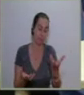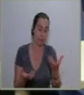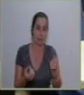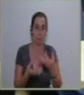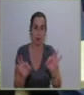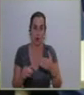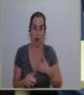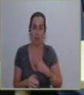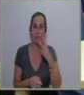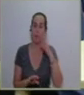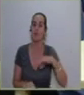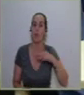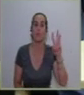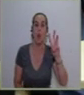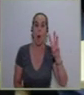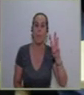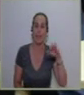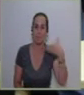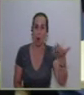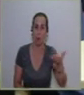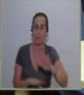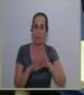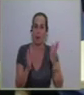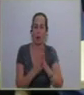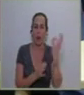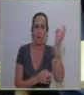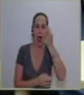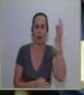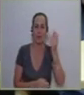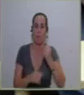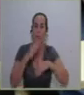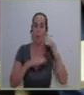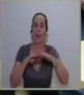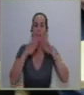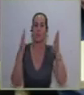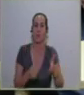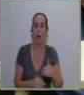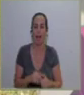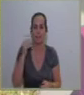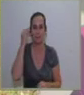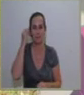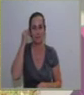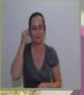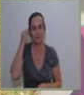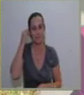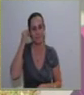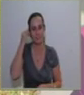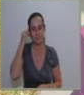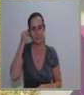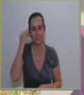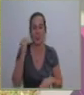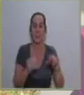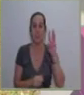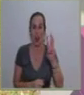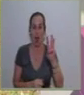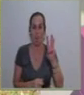ויורשה, ונראה מה שלום שלומית כאן מחוץ האולפן עם כל הברחשים הירוקים, בונה את הסוכה. שלומית? שלומית? או,